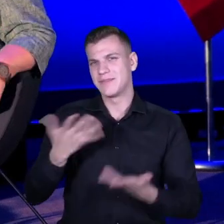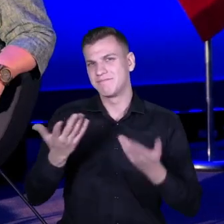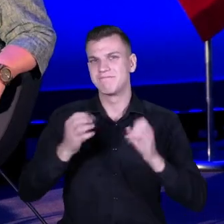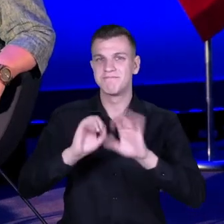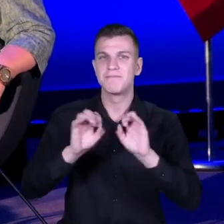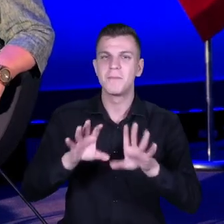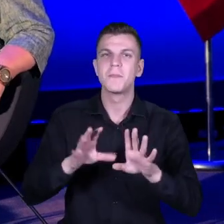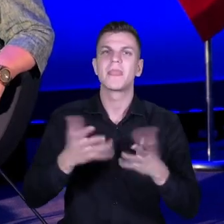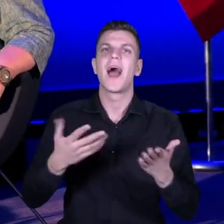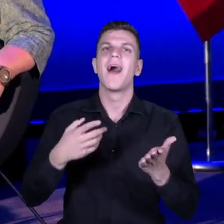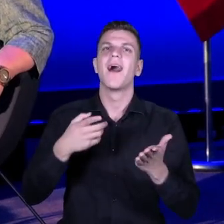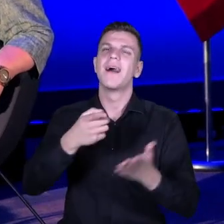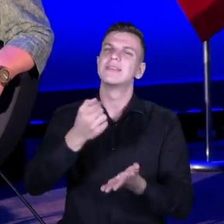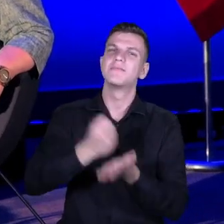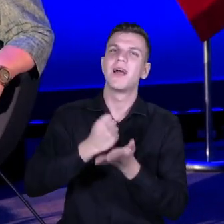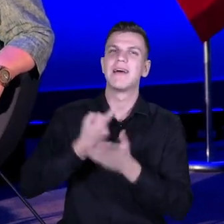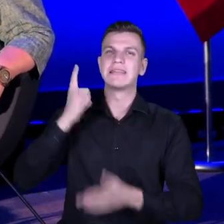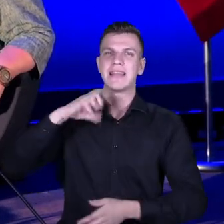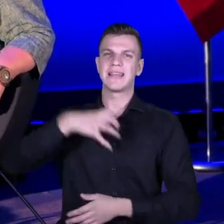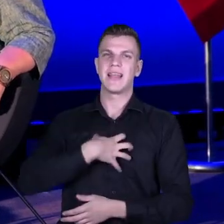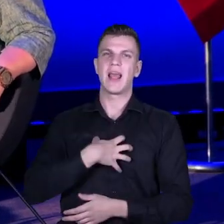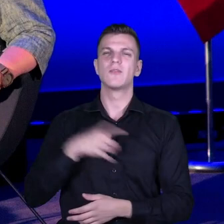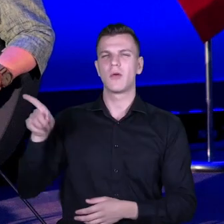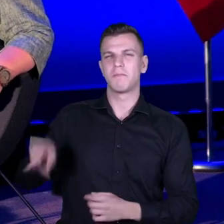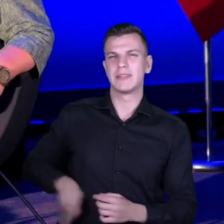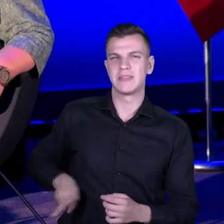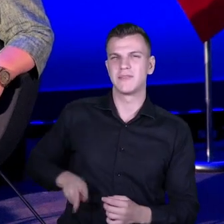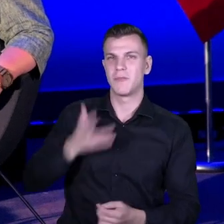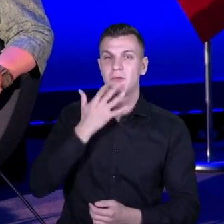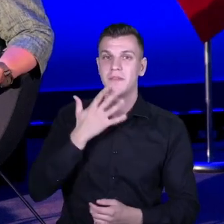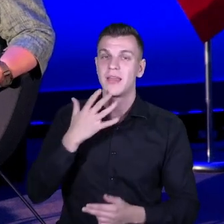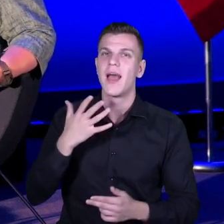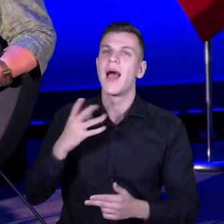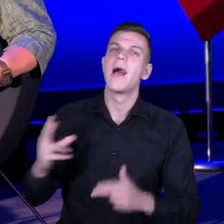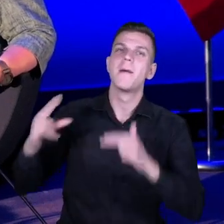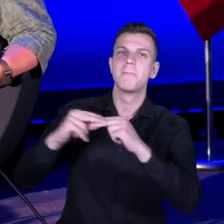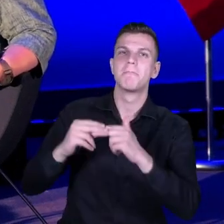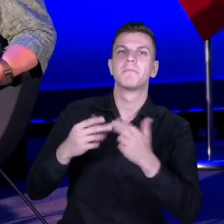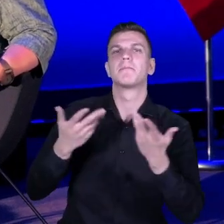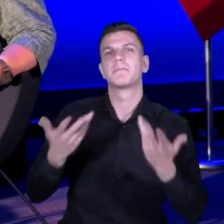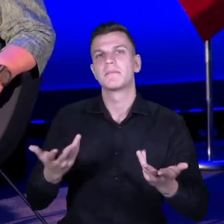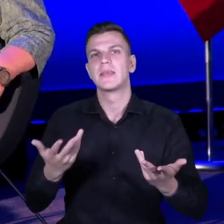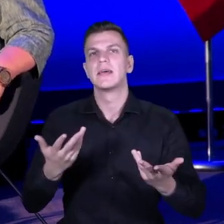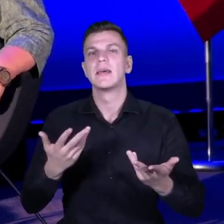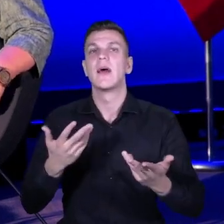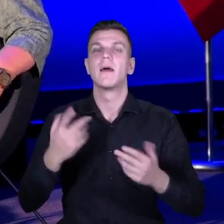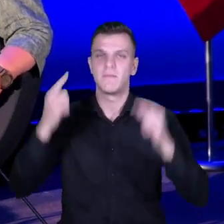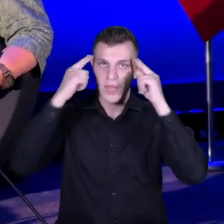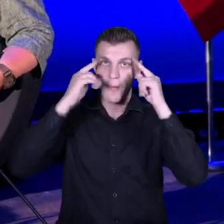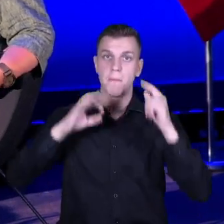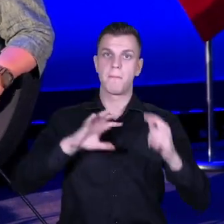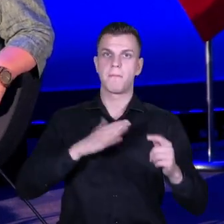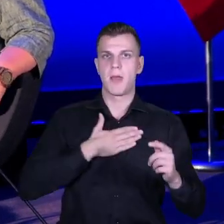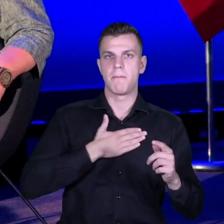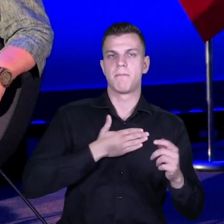mówił pan dyrektor z ministerstwa, to też budowanie świadomości swoich mocnych i słabych stron